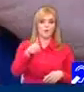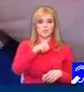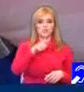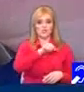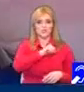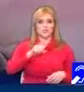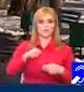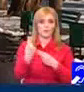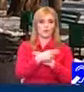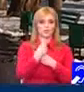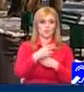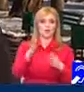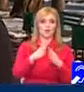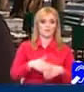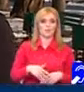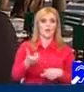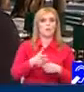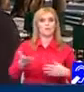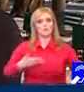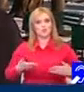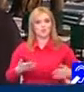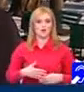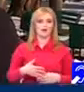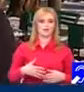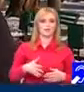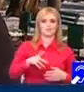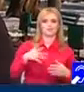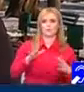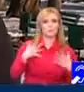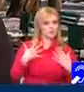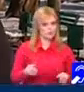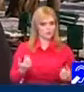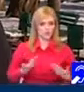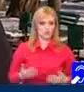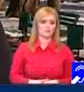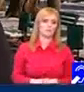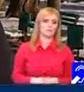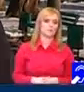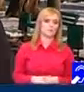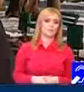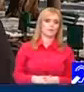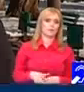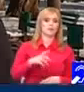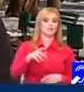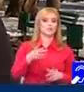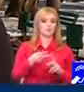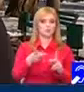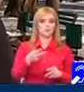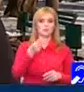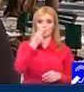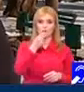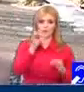se trateze acasă. Cât mai multă mișcare, mod sănătos de viață, în primul rând și la doar de hrană.